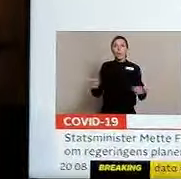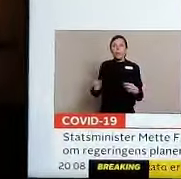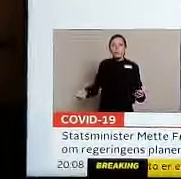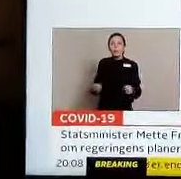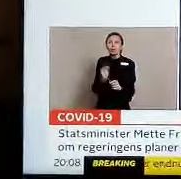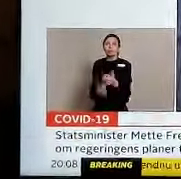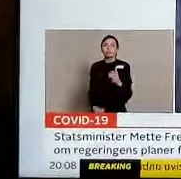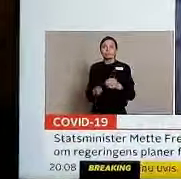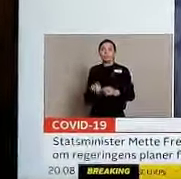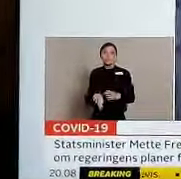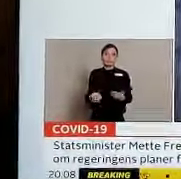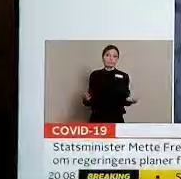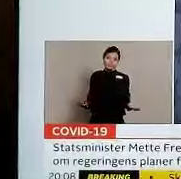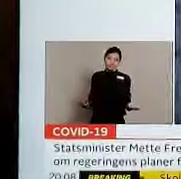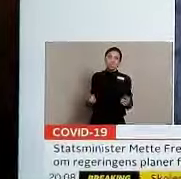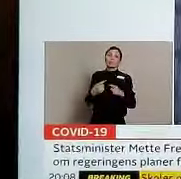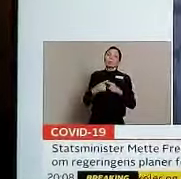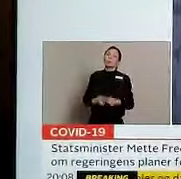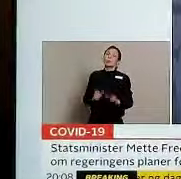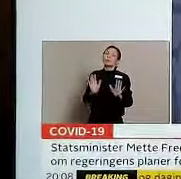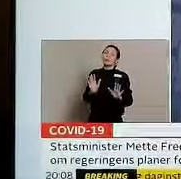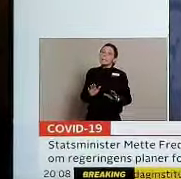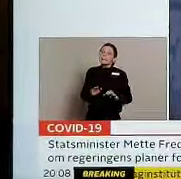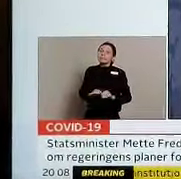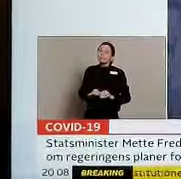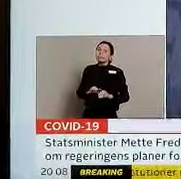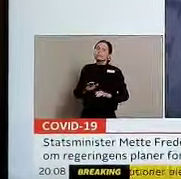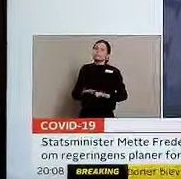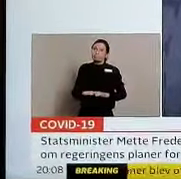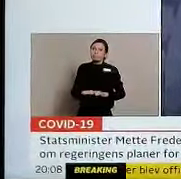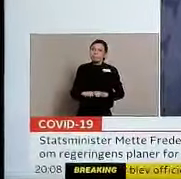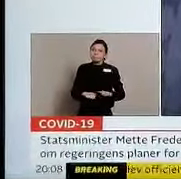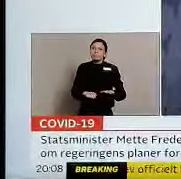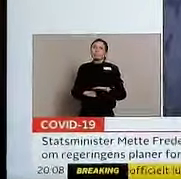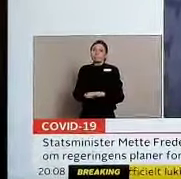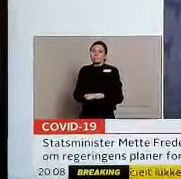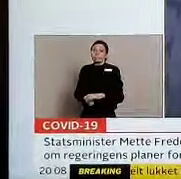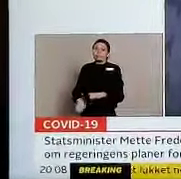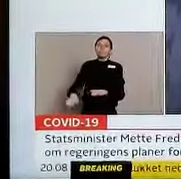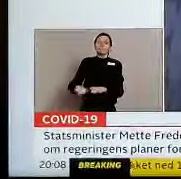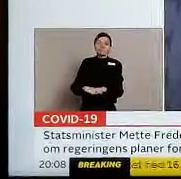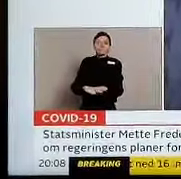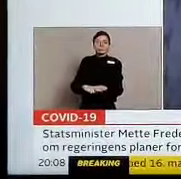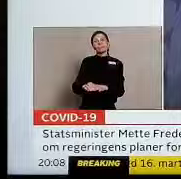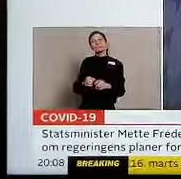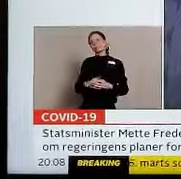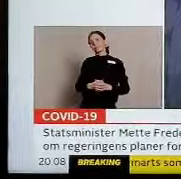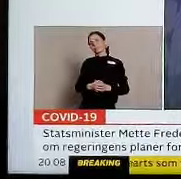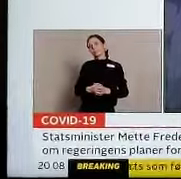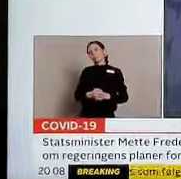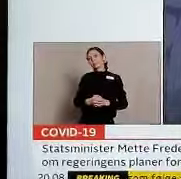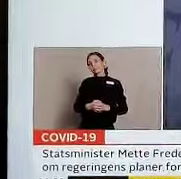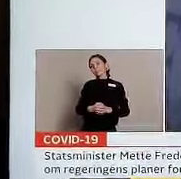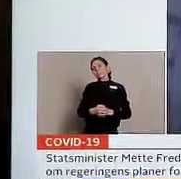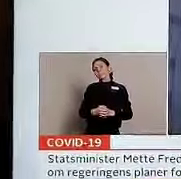الأسبوع القادم إلى إعلان أن افتتاح المحلات